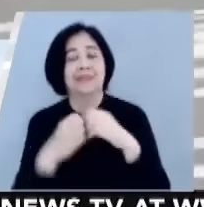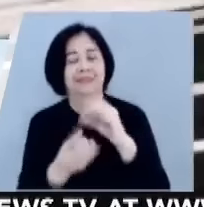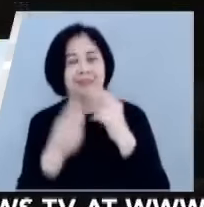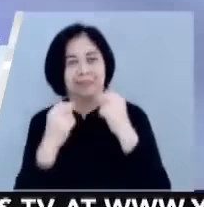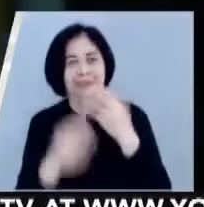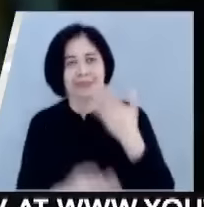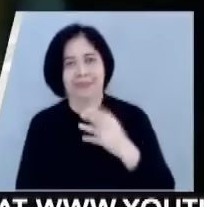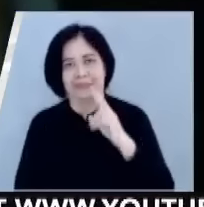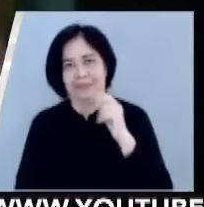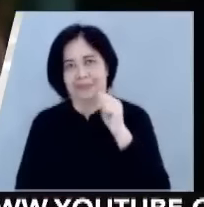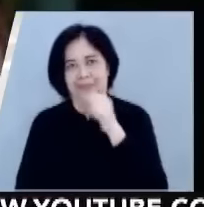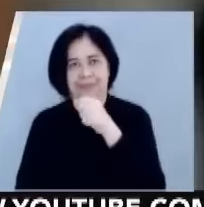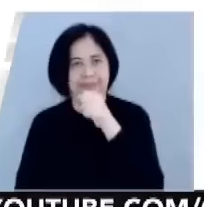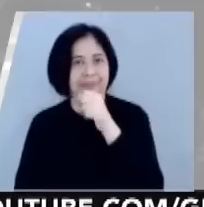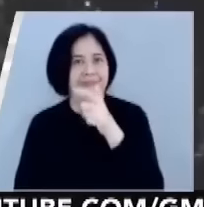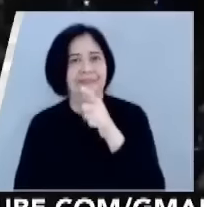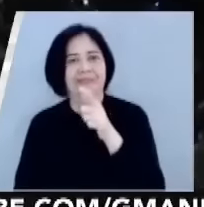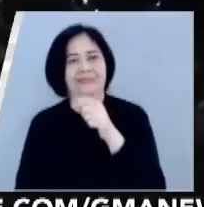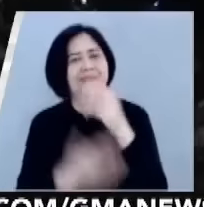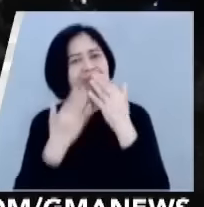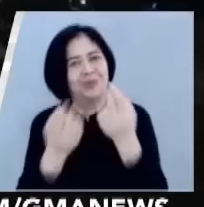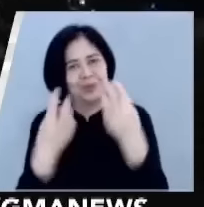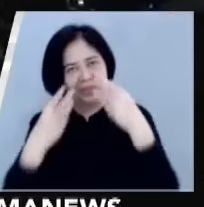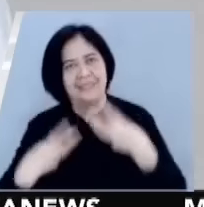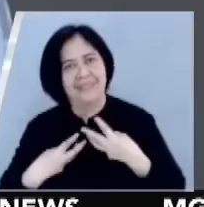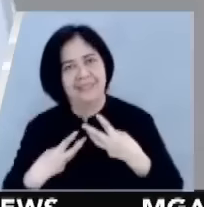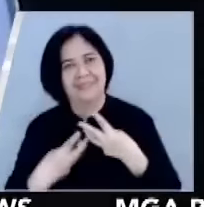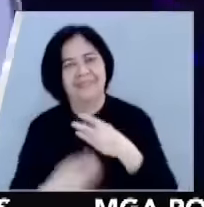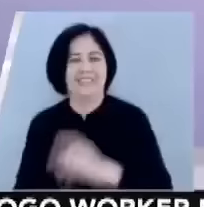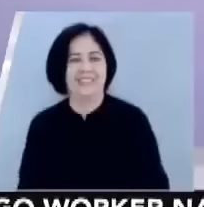Aquino, Nakatutok. Thanks for watching. 24 Oras.